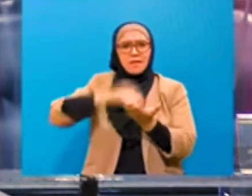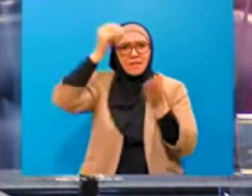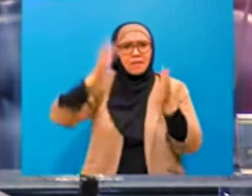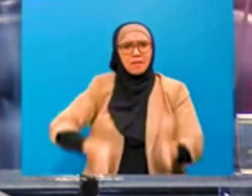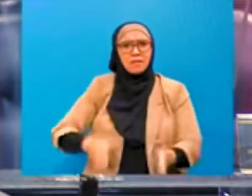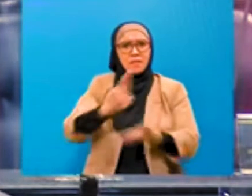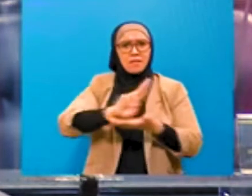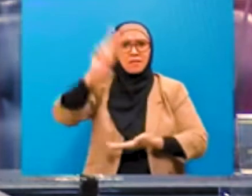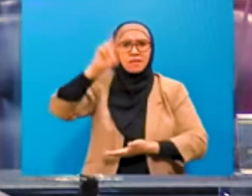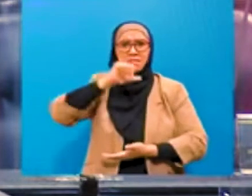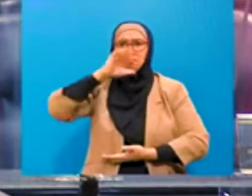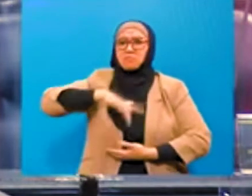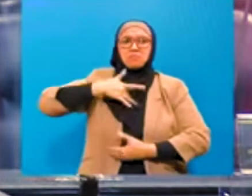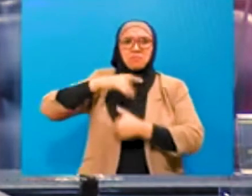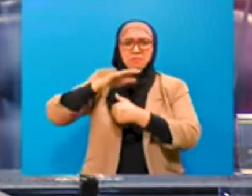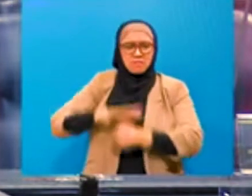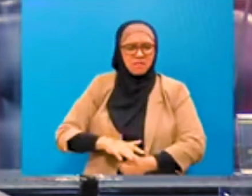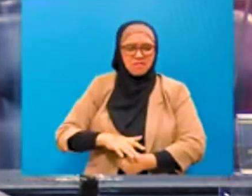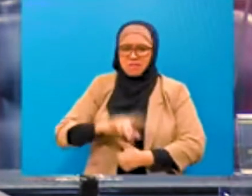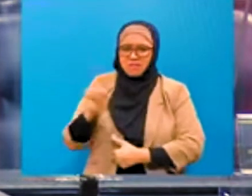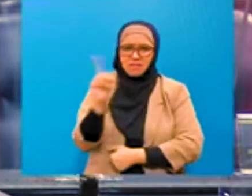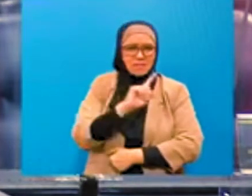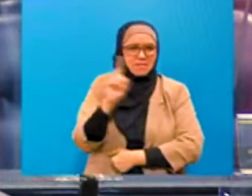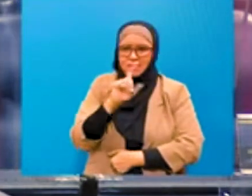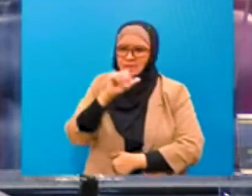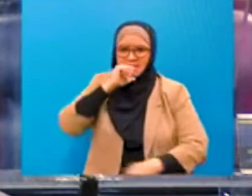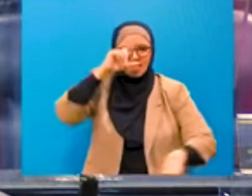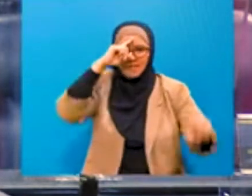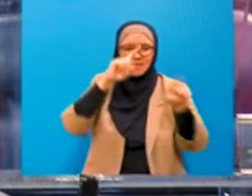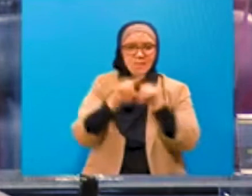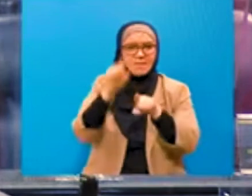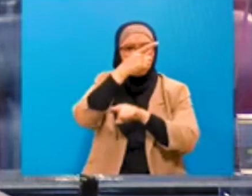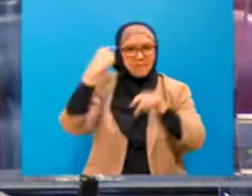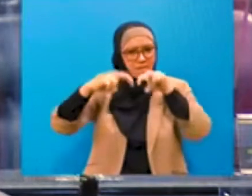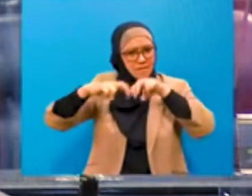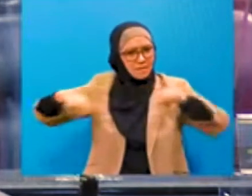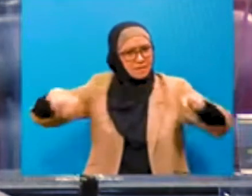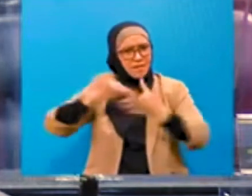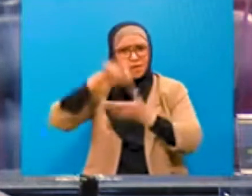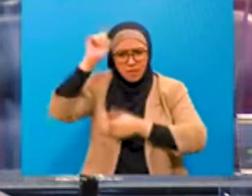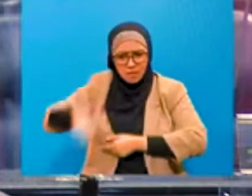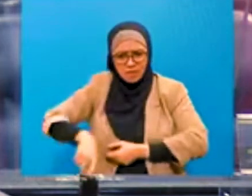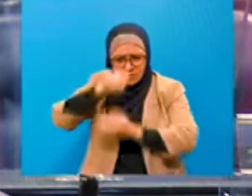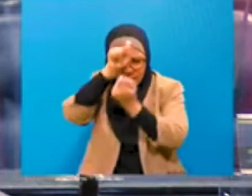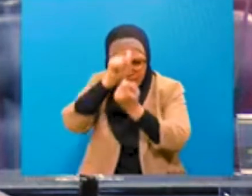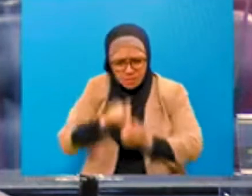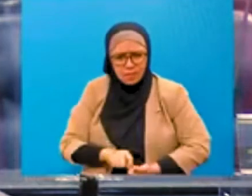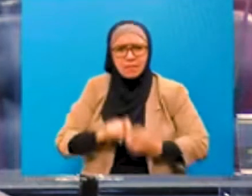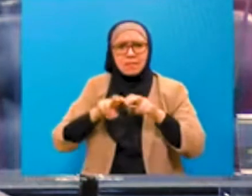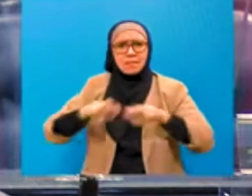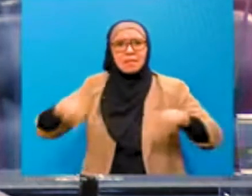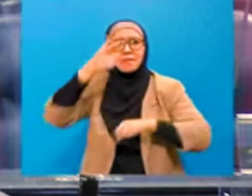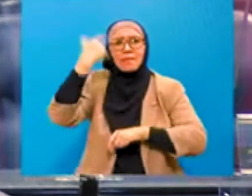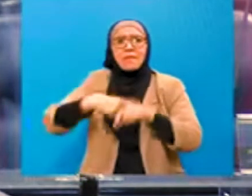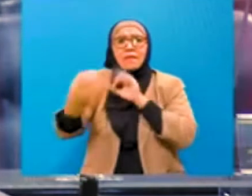tak setuju saya sekajang tersebut perlu dilihat dengan lebih teliti kerana feedback yang kami dapat